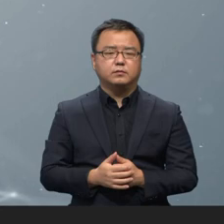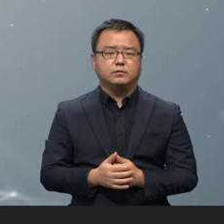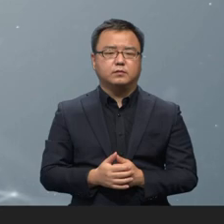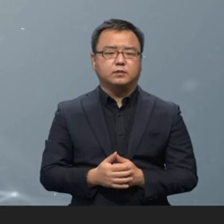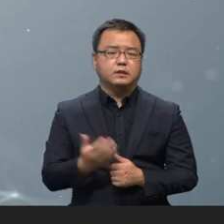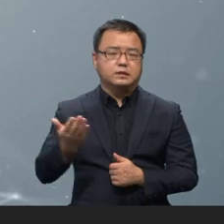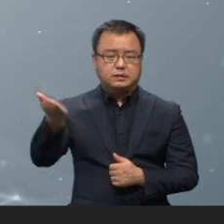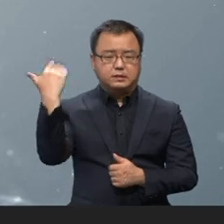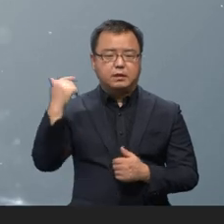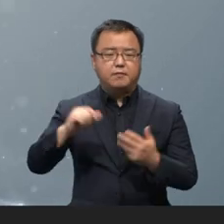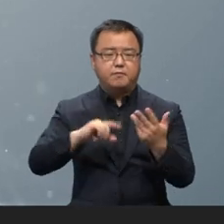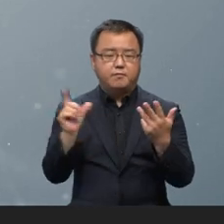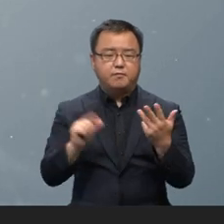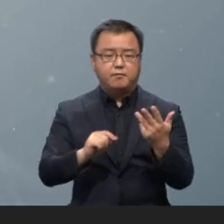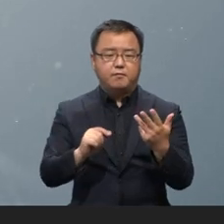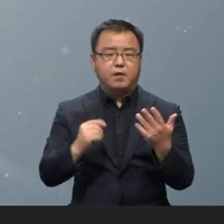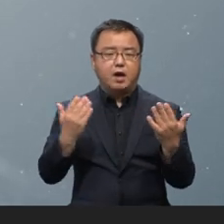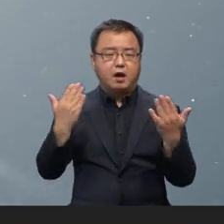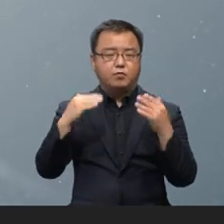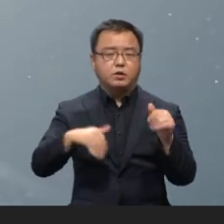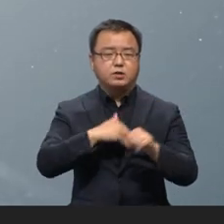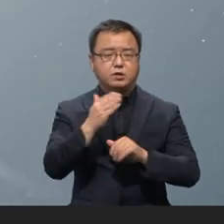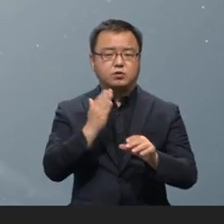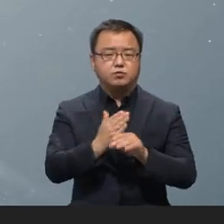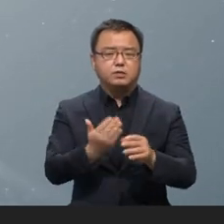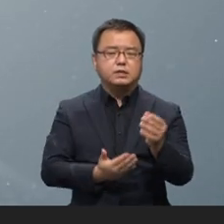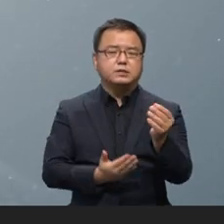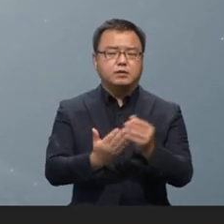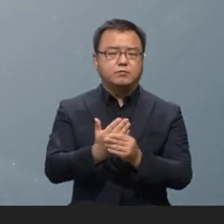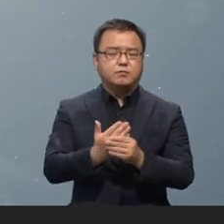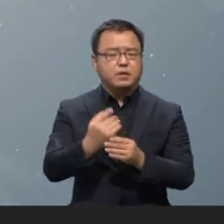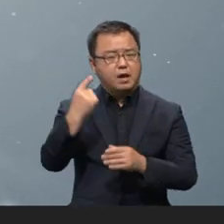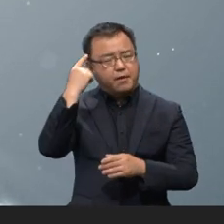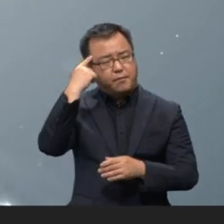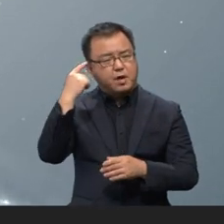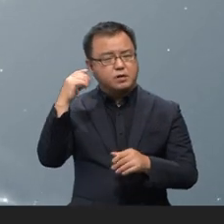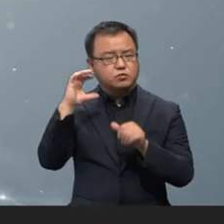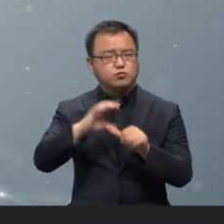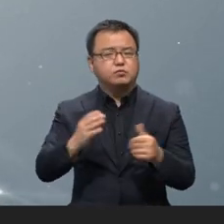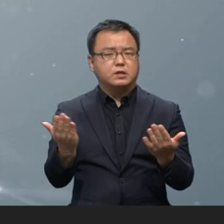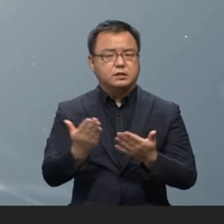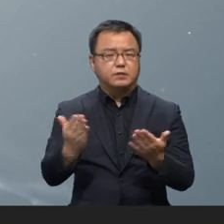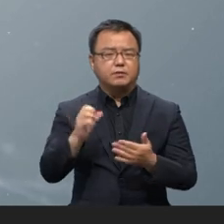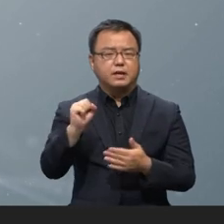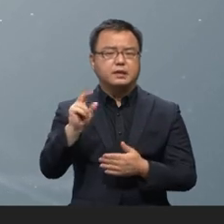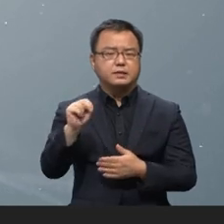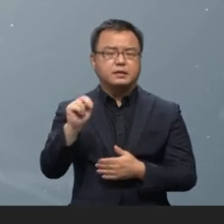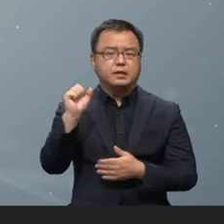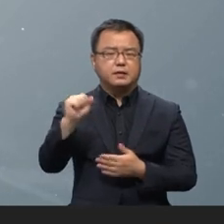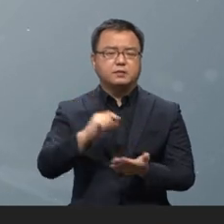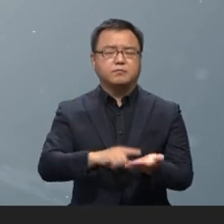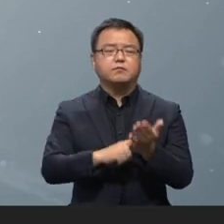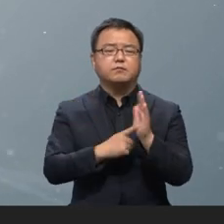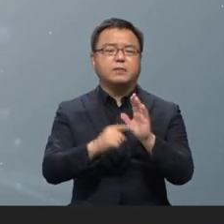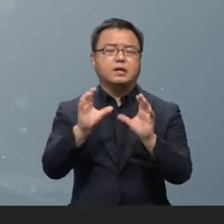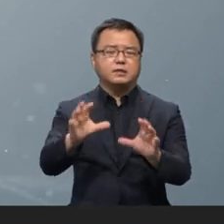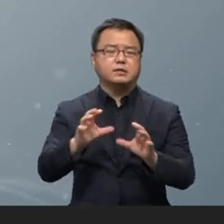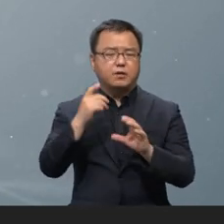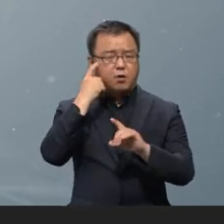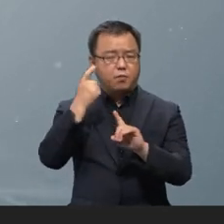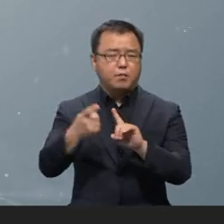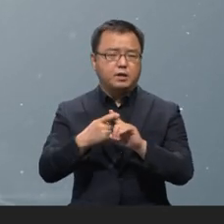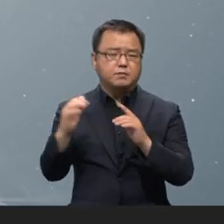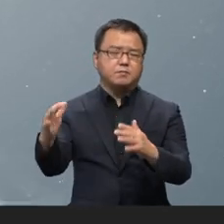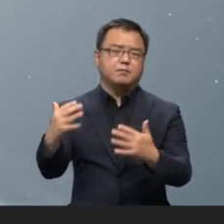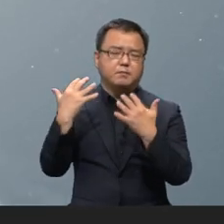지난 8월에도 학교 현장에서 벌어지는 폭력적인 두발 규제를 SNS를 통해 알리며 세계 언론의 주목을 받은 바